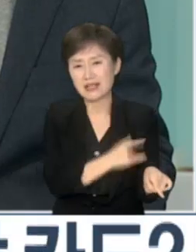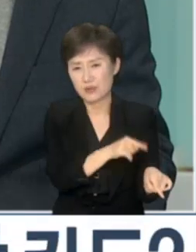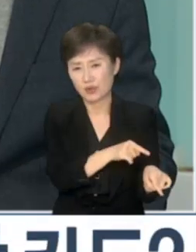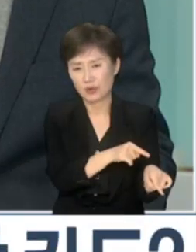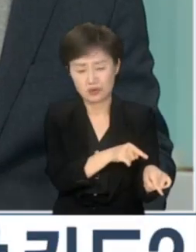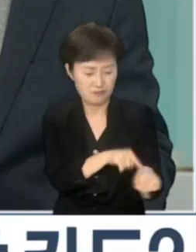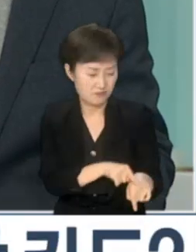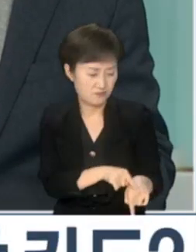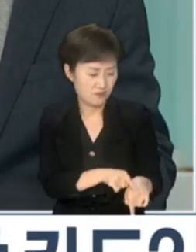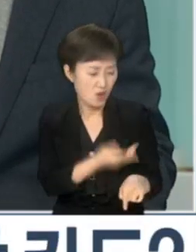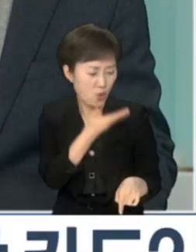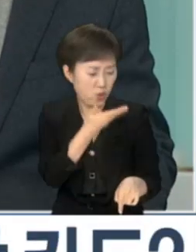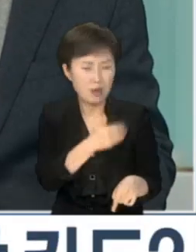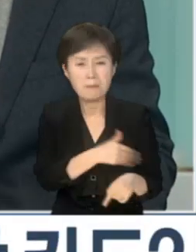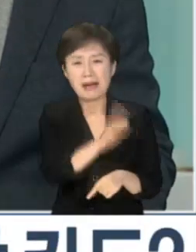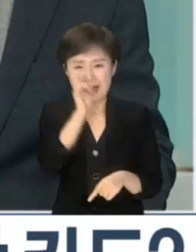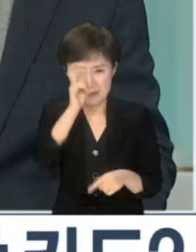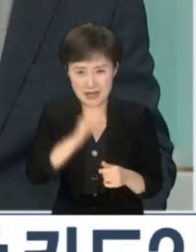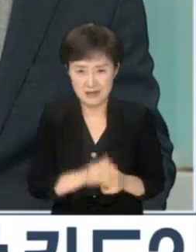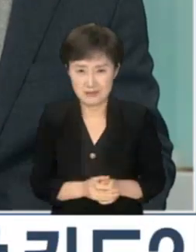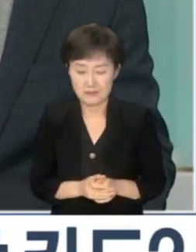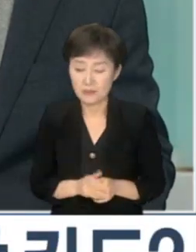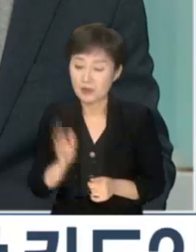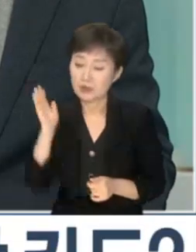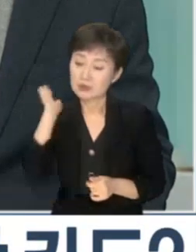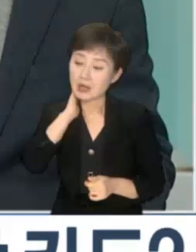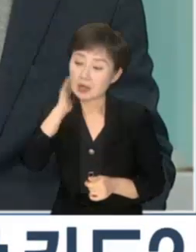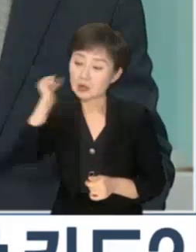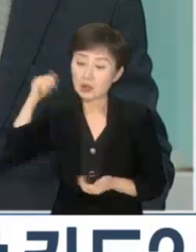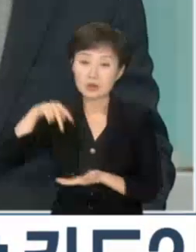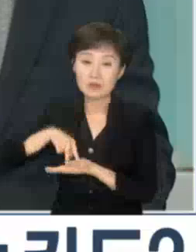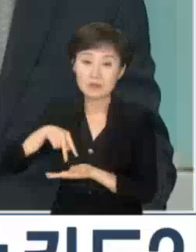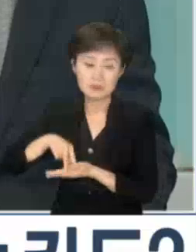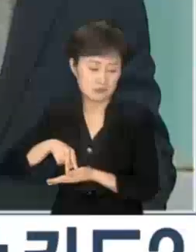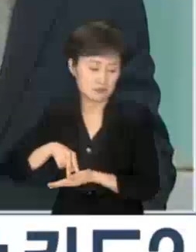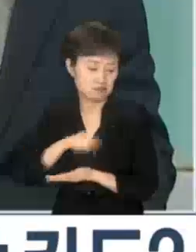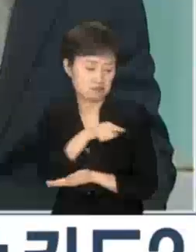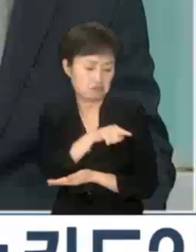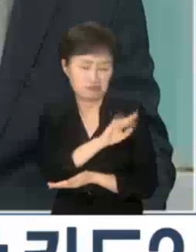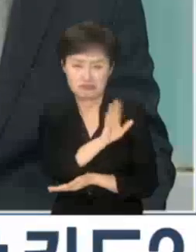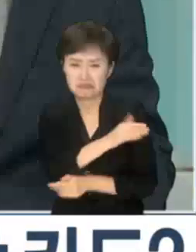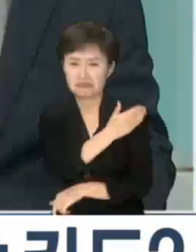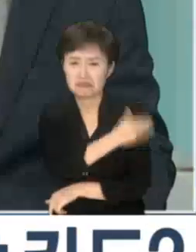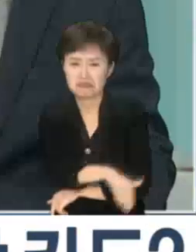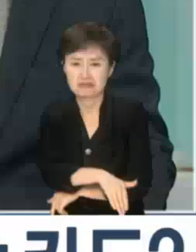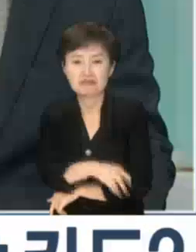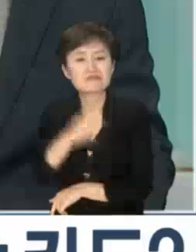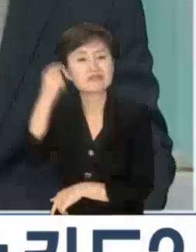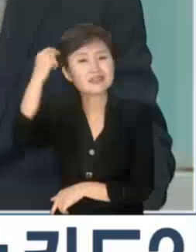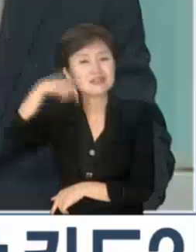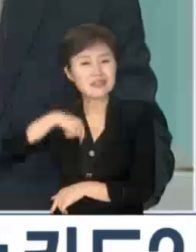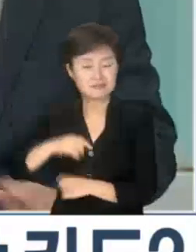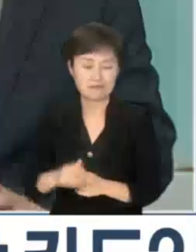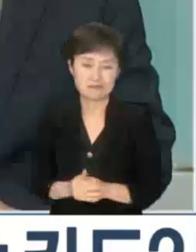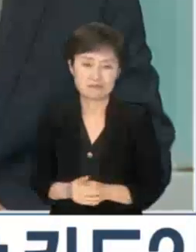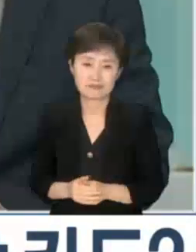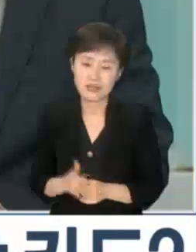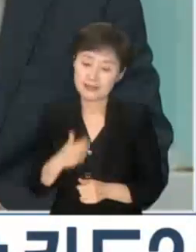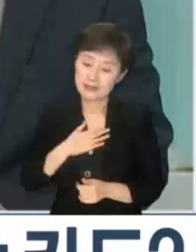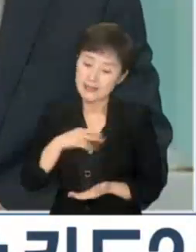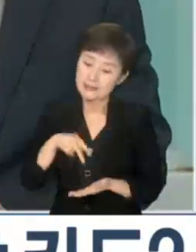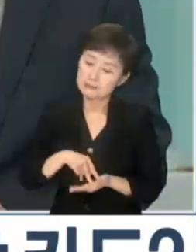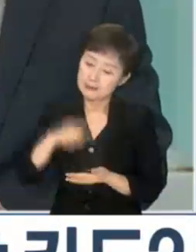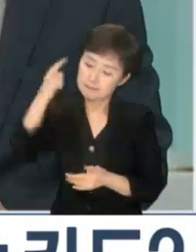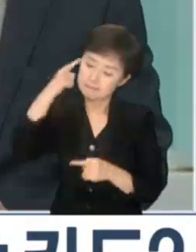토사구팽되었다. 그런데 그거에 대해서 용산에서 더 이상 혁신위에다 힘을 실어줄 생각은 없어 보입니다. 그런데 이제 그래서 제가